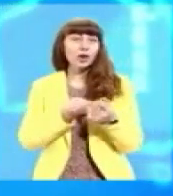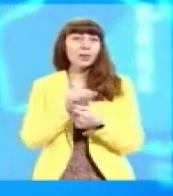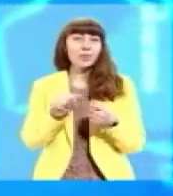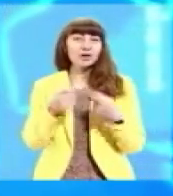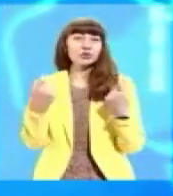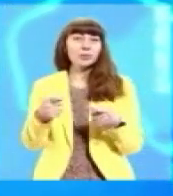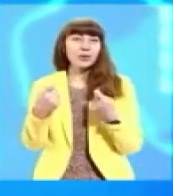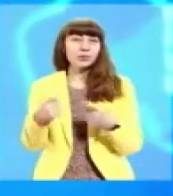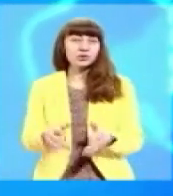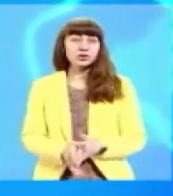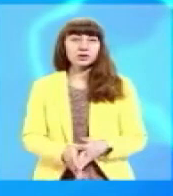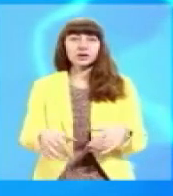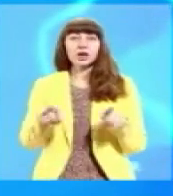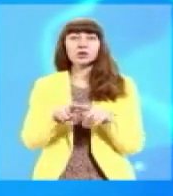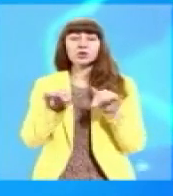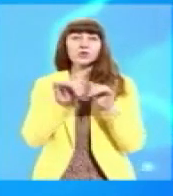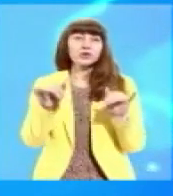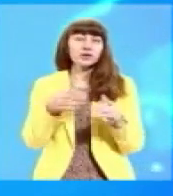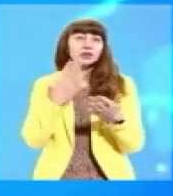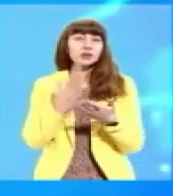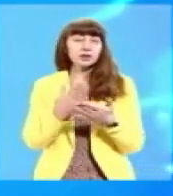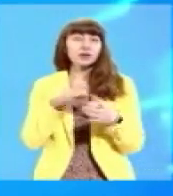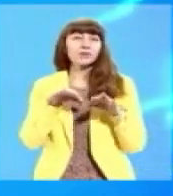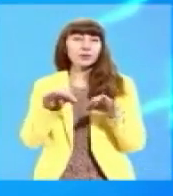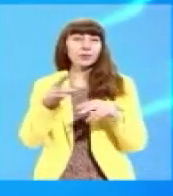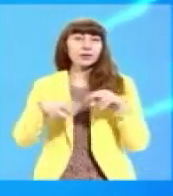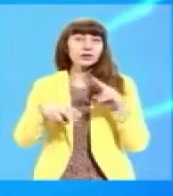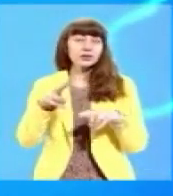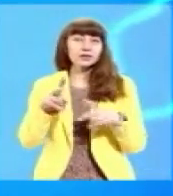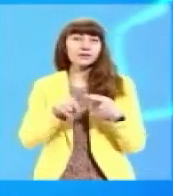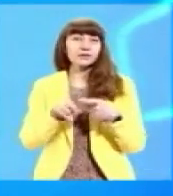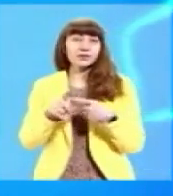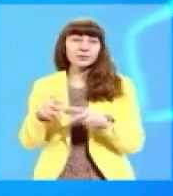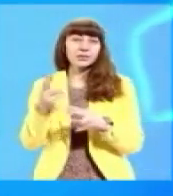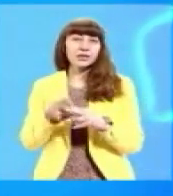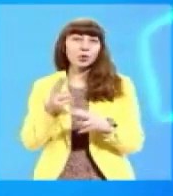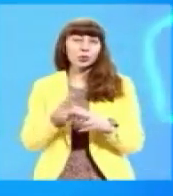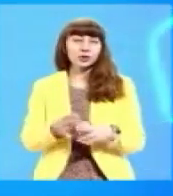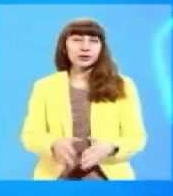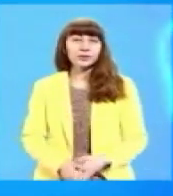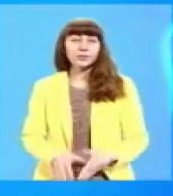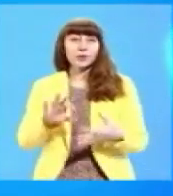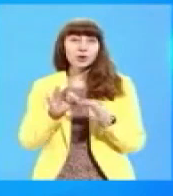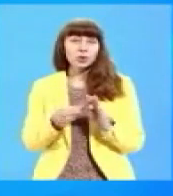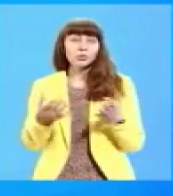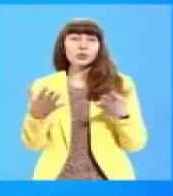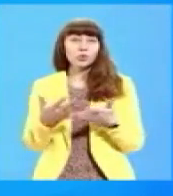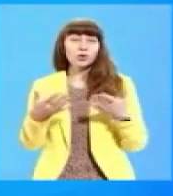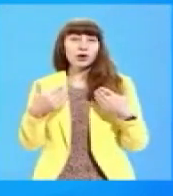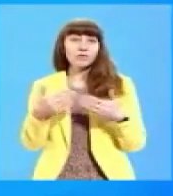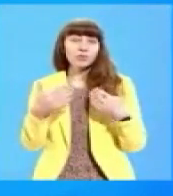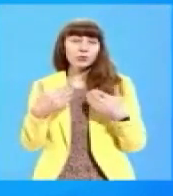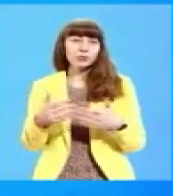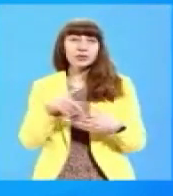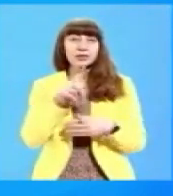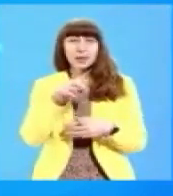обрабатывающая промышленности. Также рост отмечен в отрасли автомобилестроения и связанной с ней металлургии. Подробнее о том, сколько продукции произвел